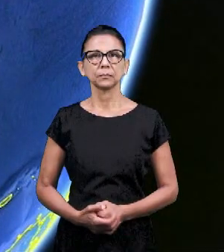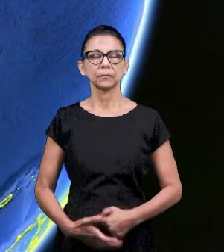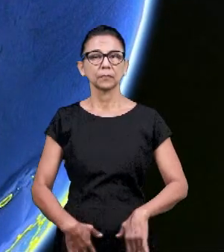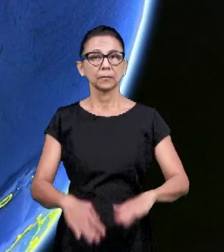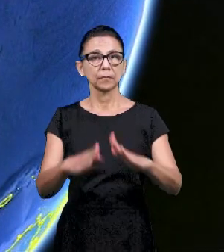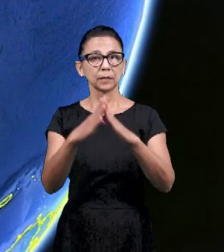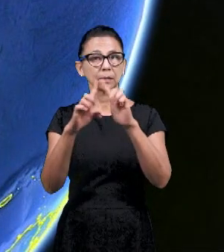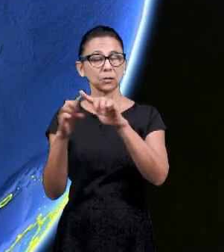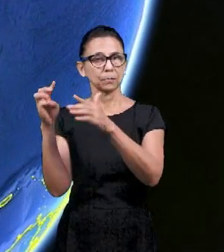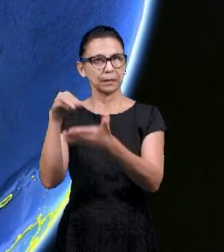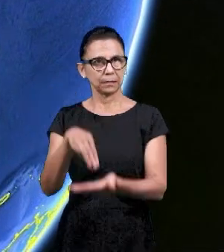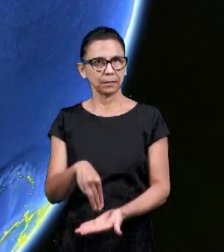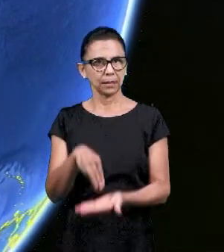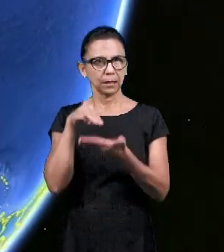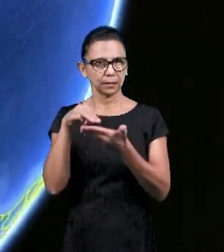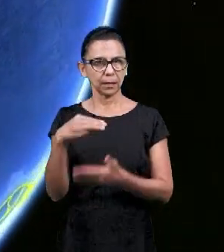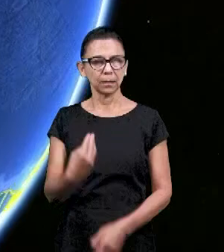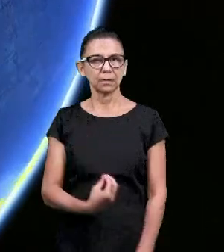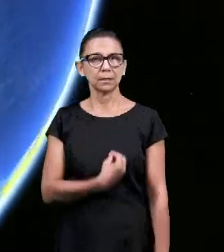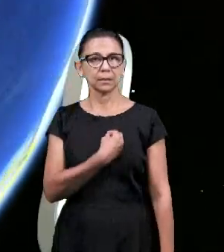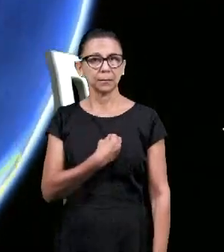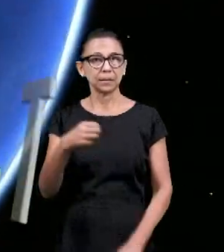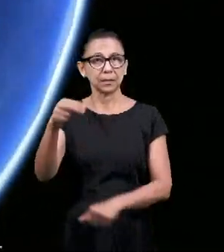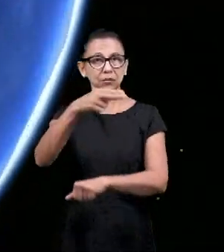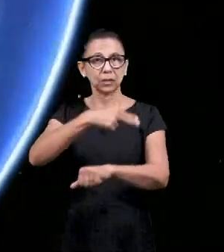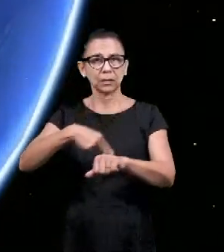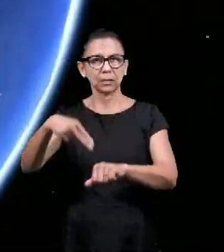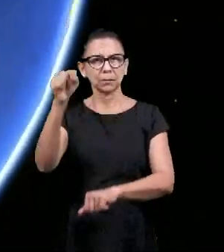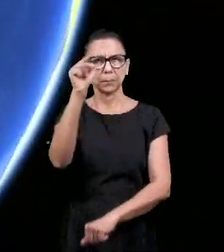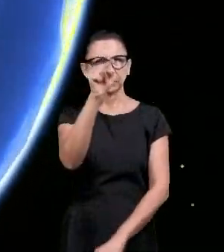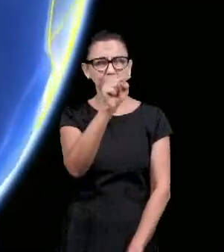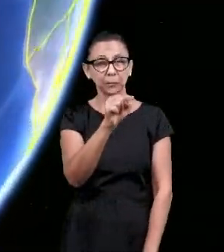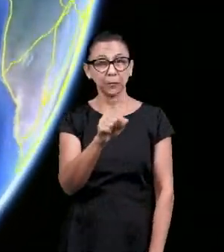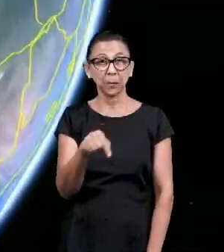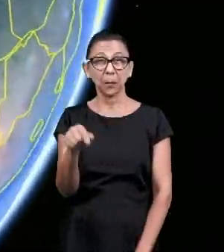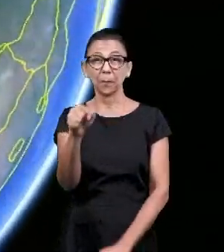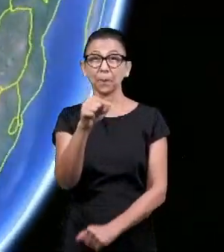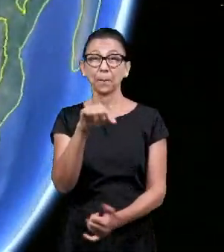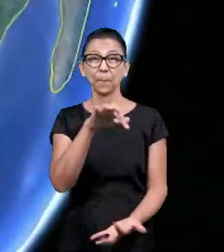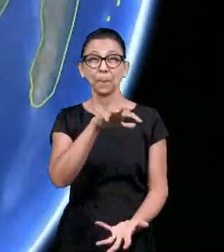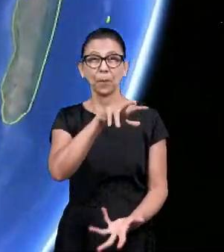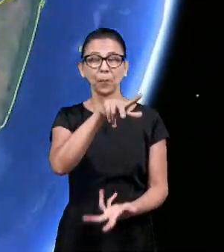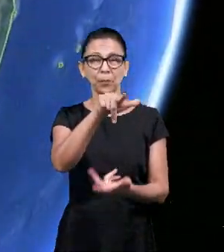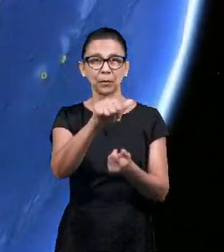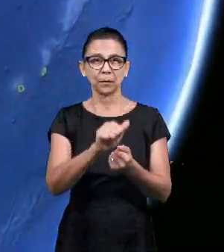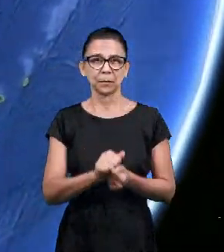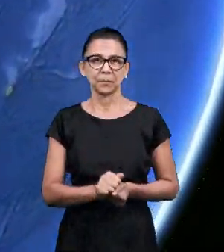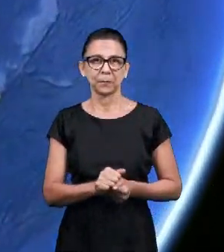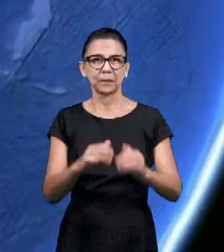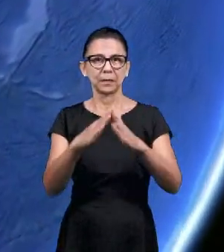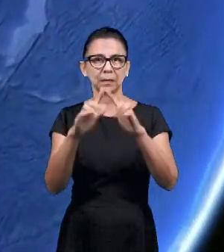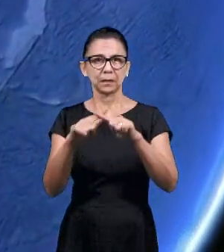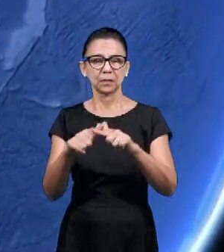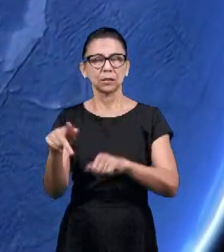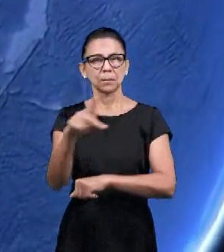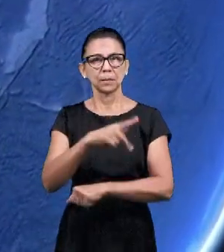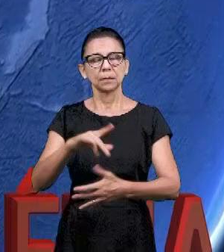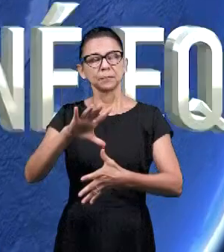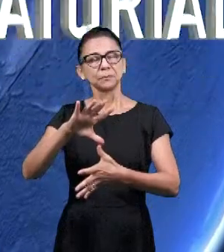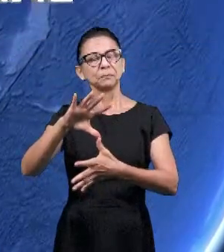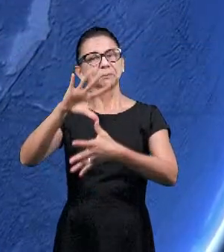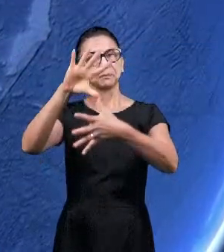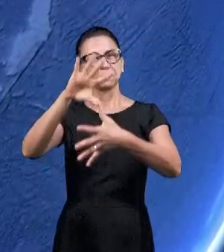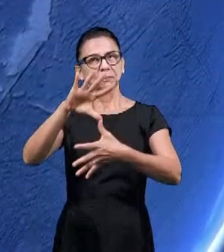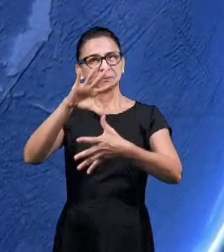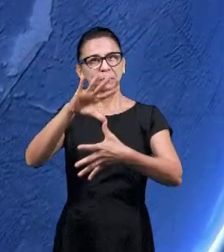L'Église chrétienne Maranatha est présente dans des nations de tous les continents de la planète. Les églises des pays de les trois